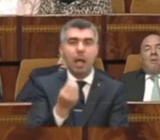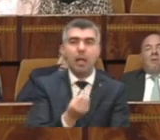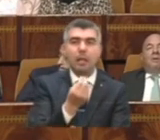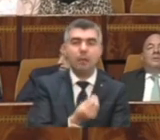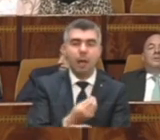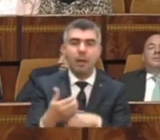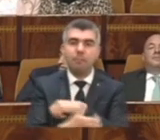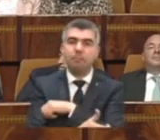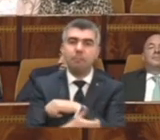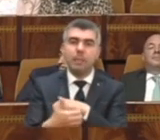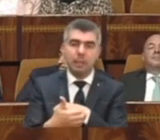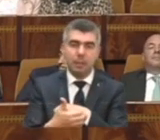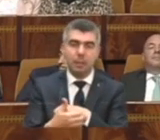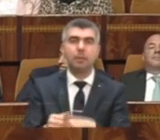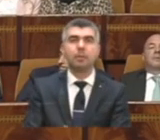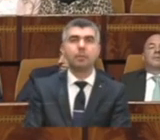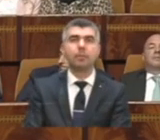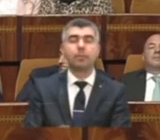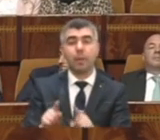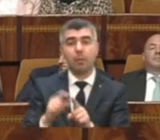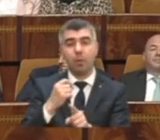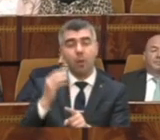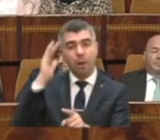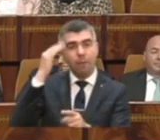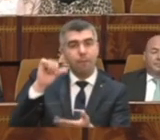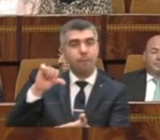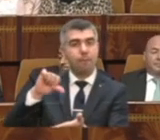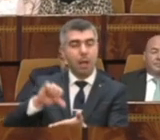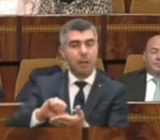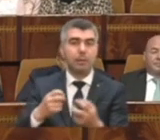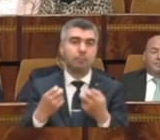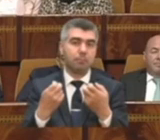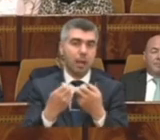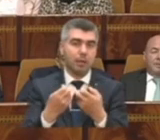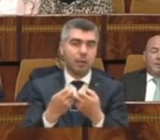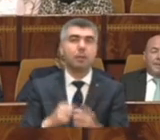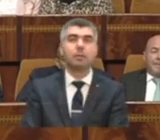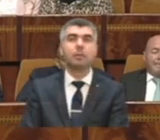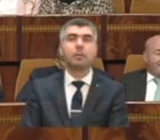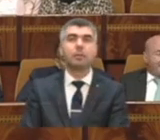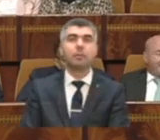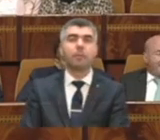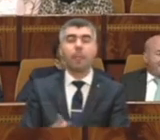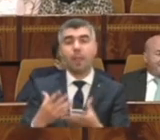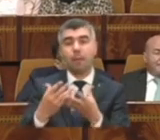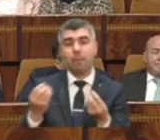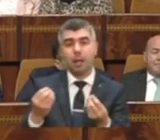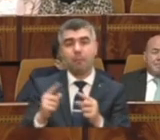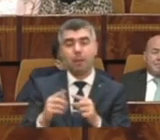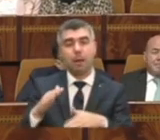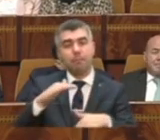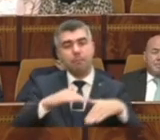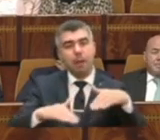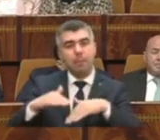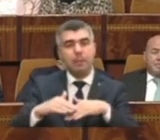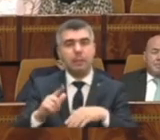الهشة، كمخيم المرجع فاس مثلا، وتواجد عدة مسابح بها.